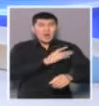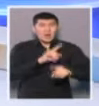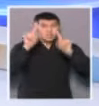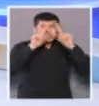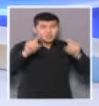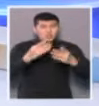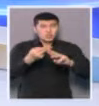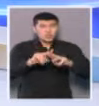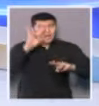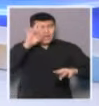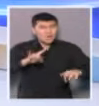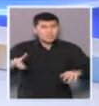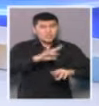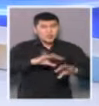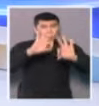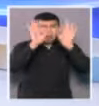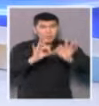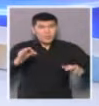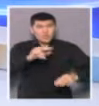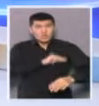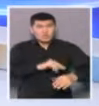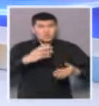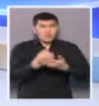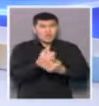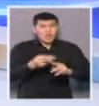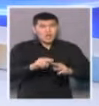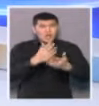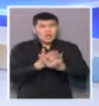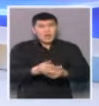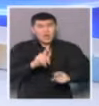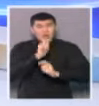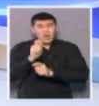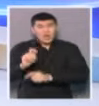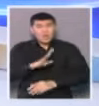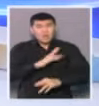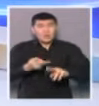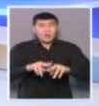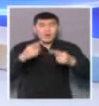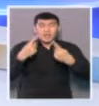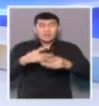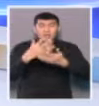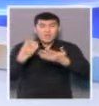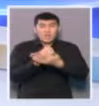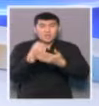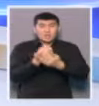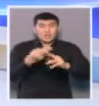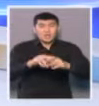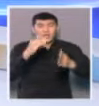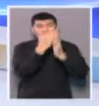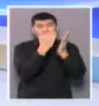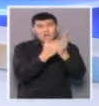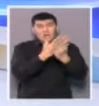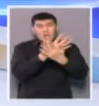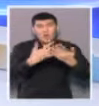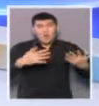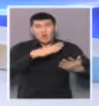иегері, Қазақстан республикасының мәдениетіне еңбегі сіңген қайраткер марапаттарын алды. Одан өзге де жетістіктерін тізбектесек шетіне